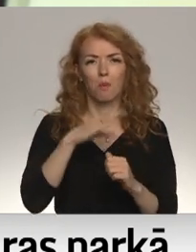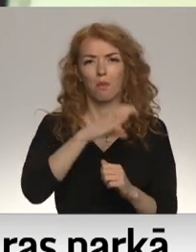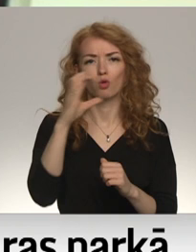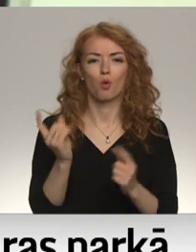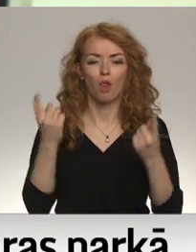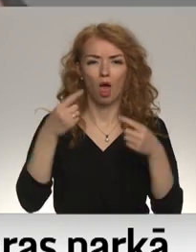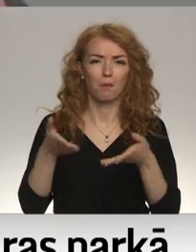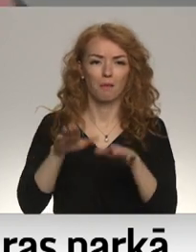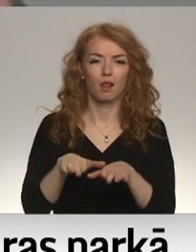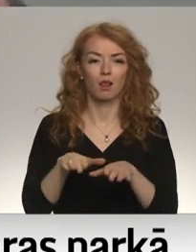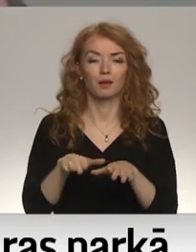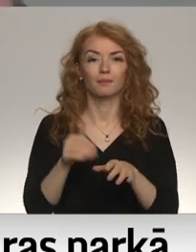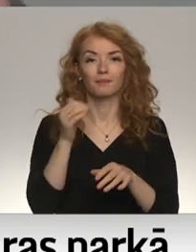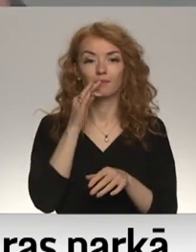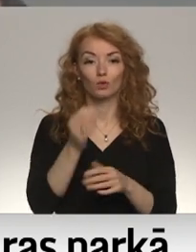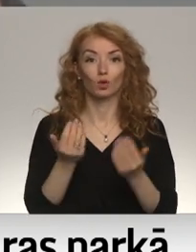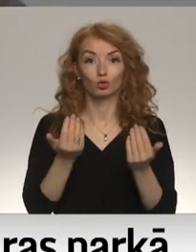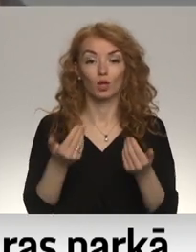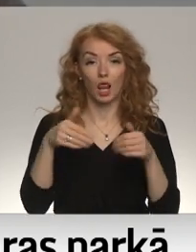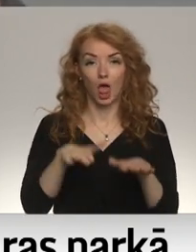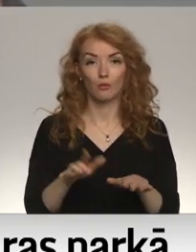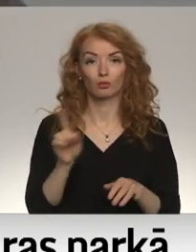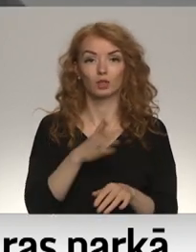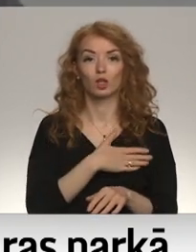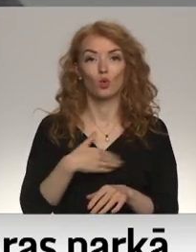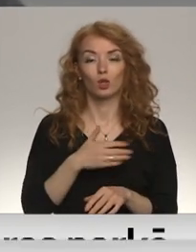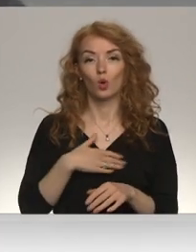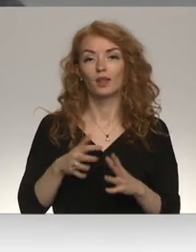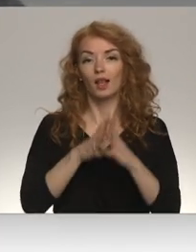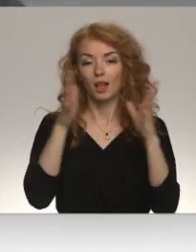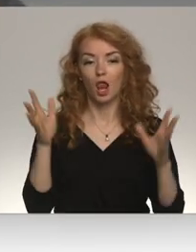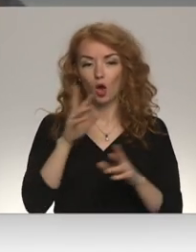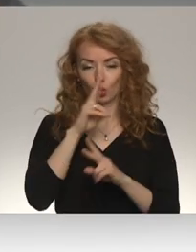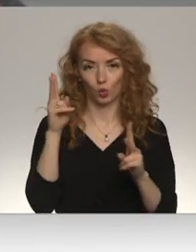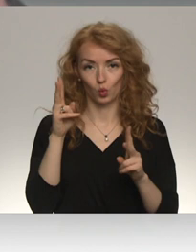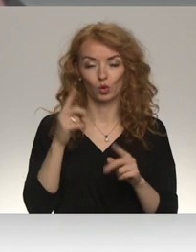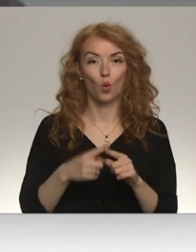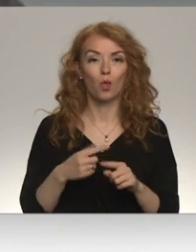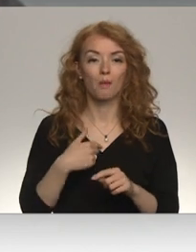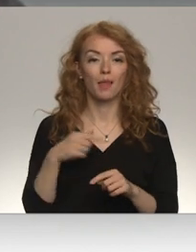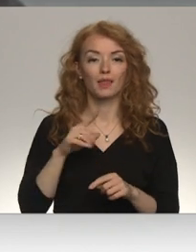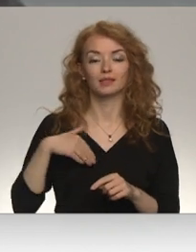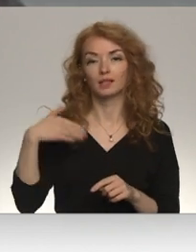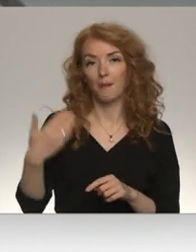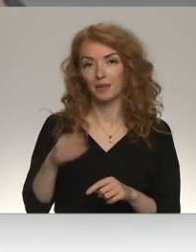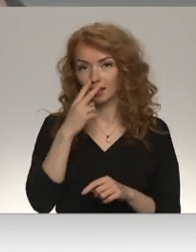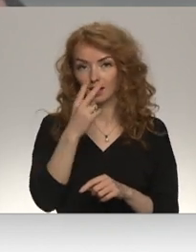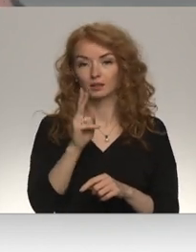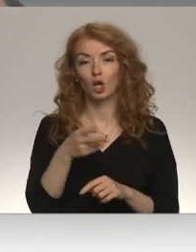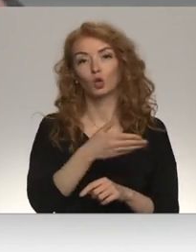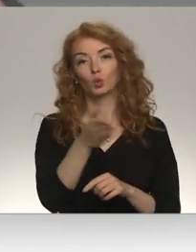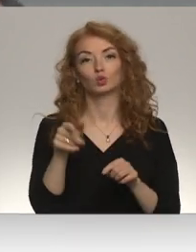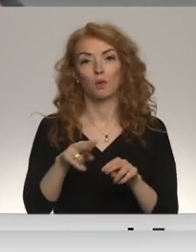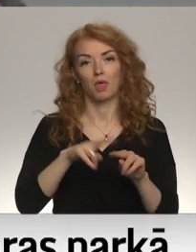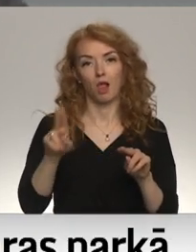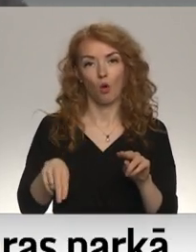laikiem ir palikušas. Šodienas lēmums ir ļoti liela kļūda. Un man ir sapīgi redzēt, ka jūs to